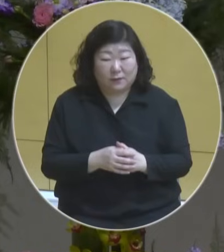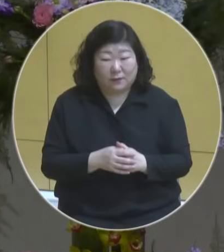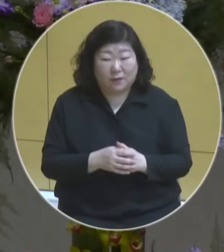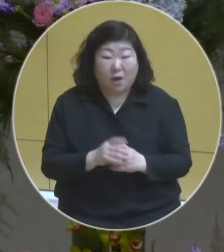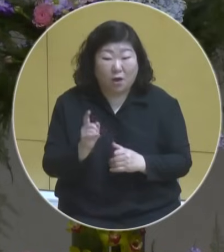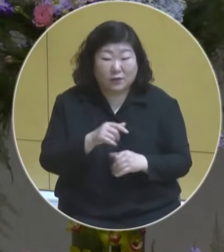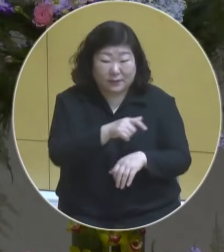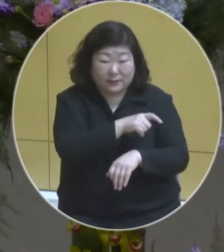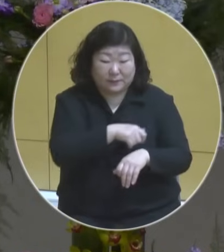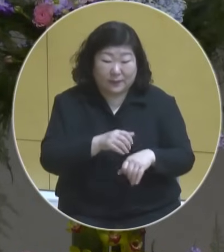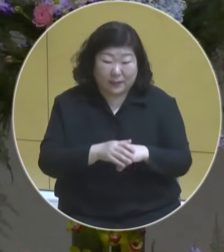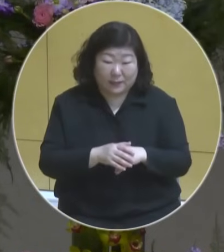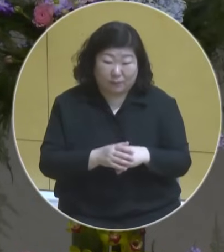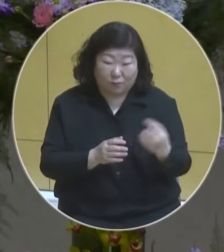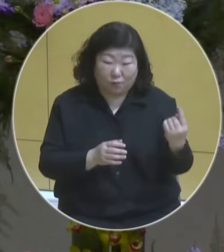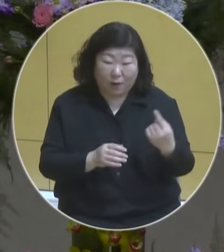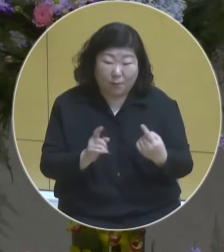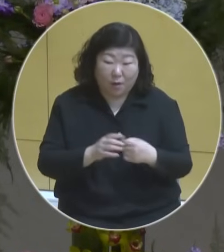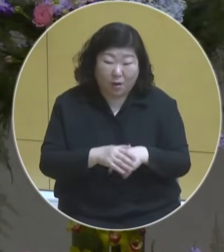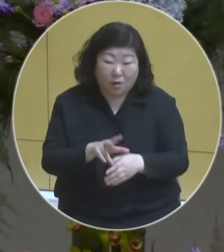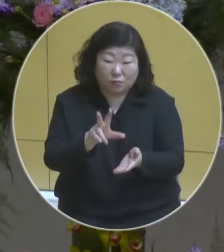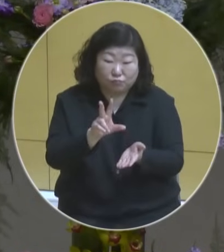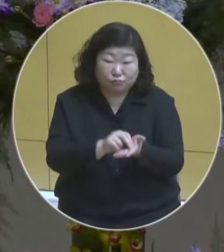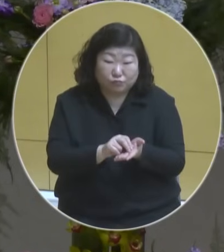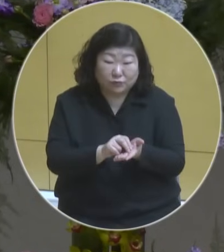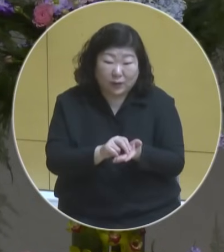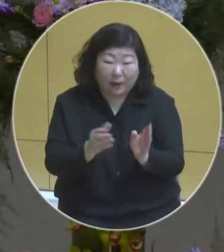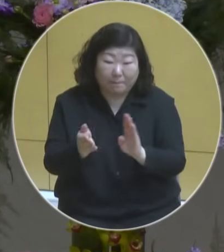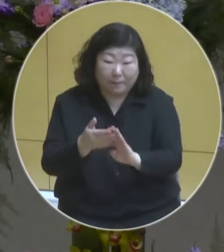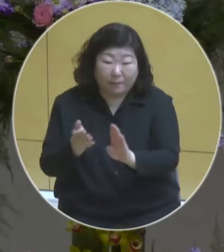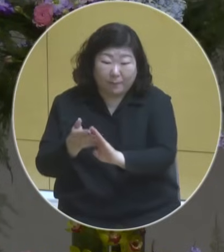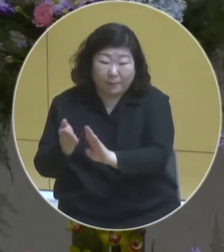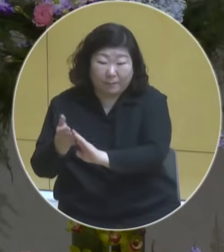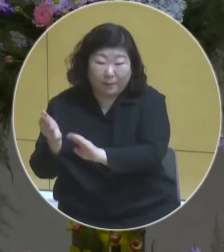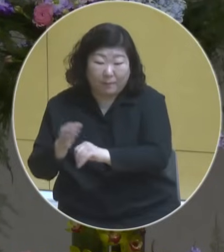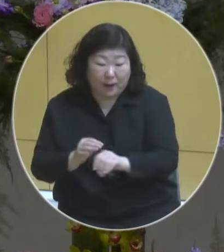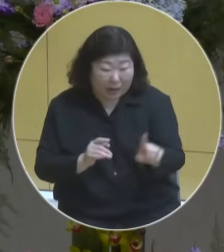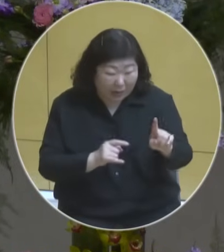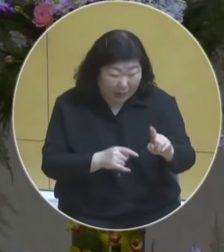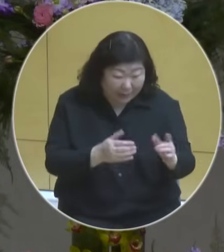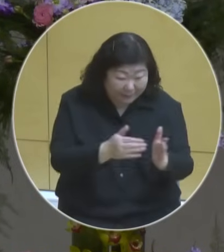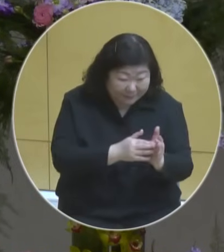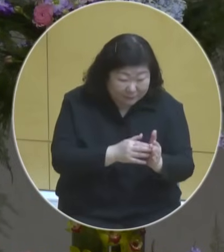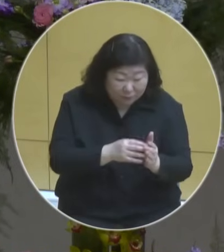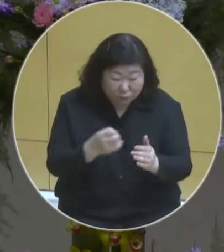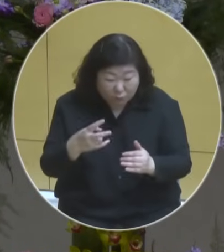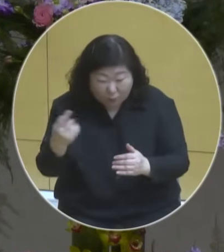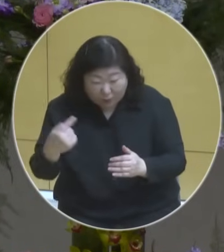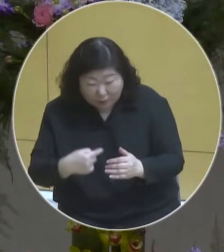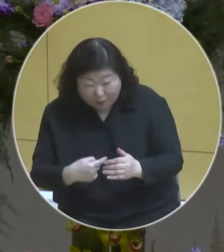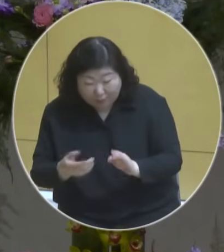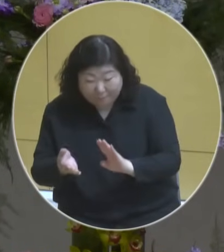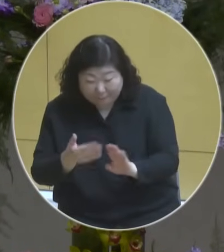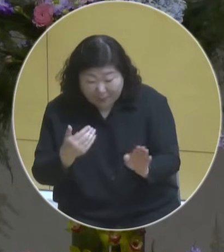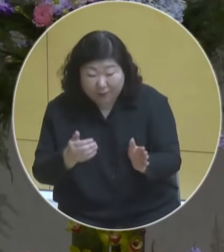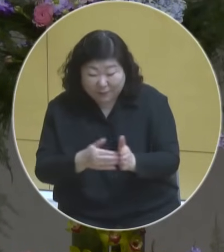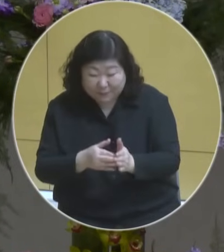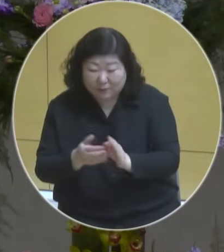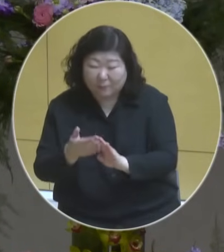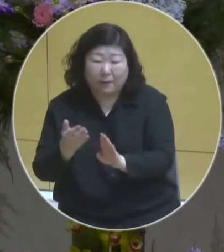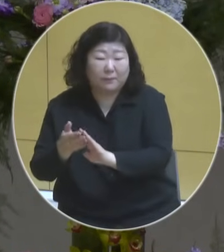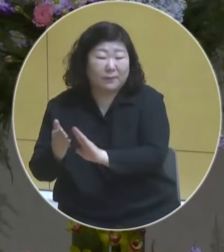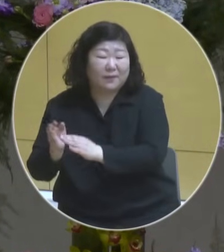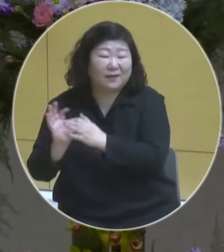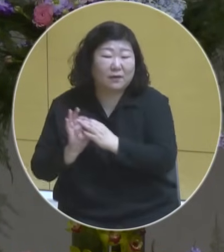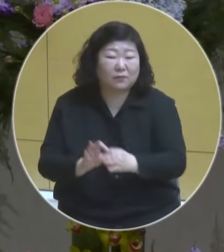목사님 제가요 기가 막히게 받던 다예요 한문제 끝나면 또 문제 나고 한문제 끝나면 또 문제 나고 제가